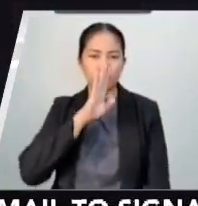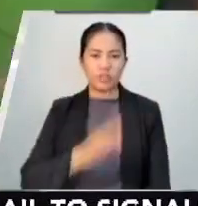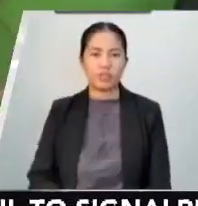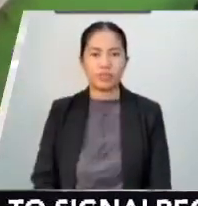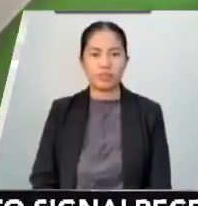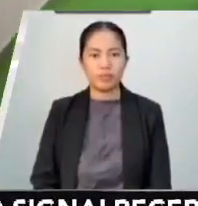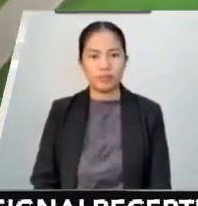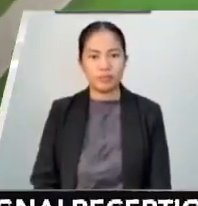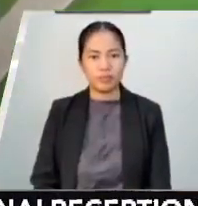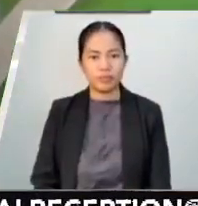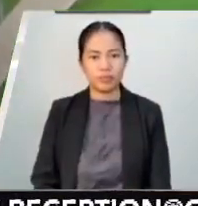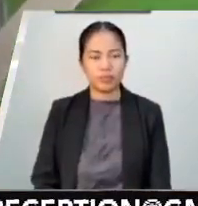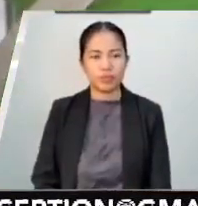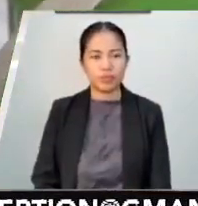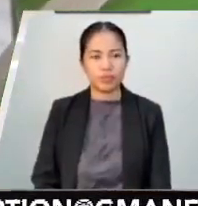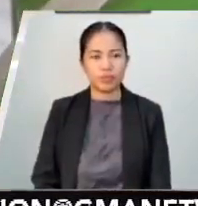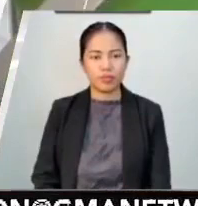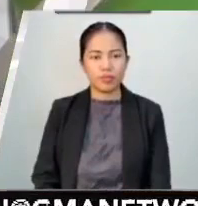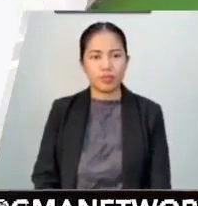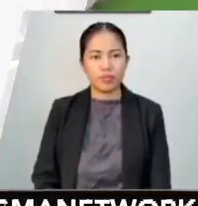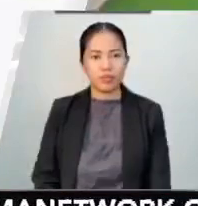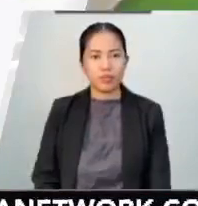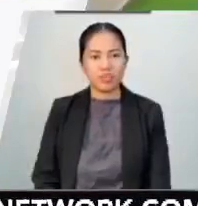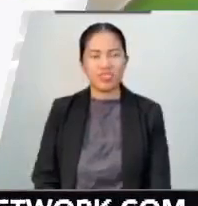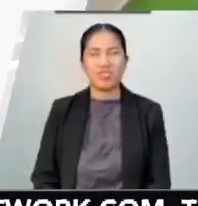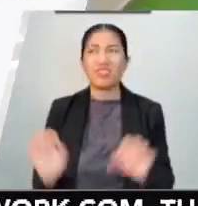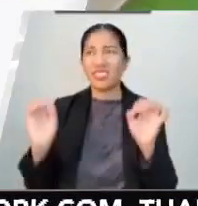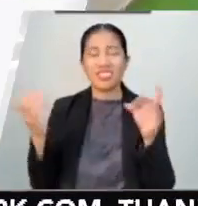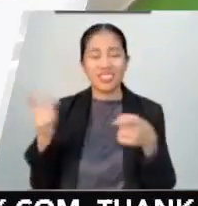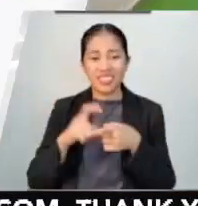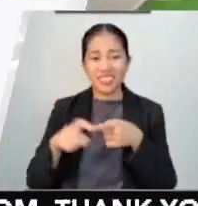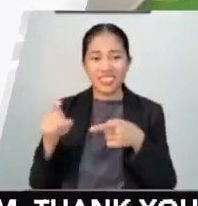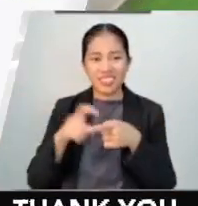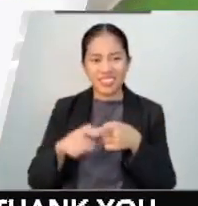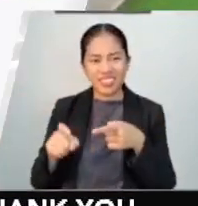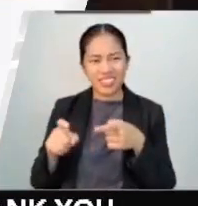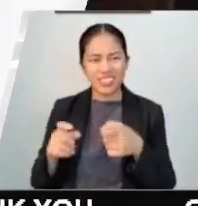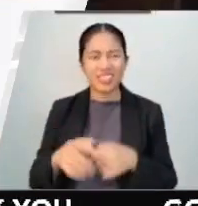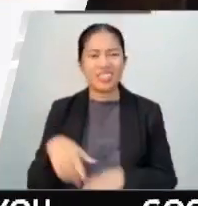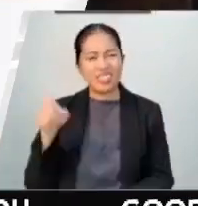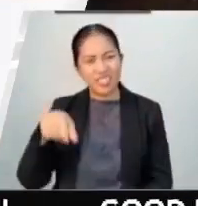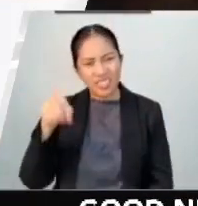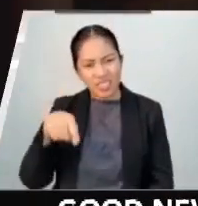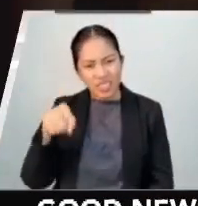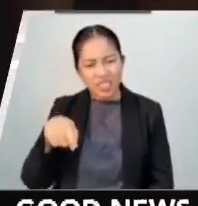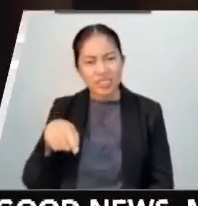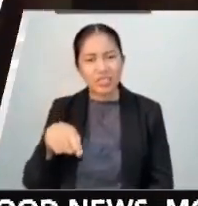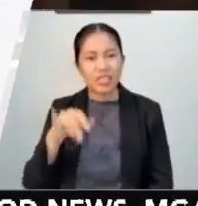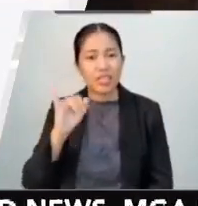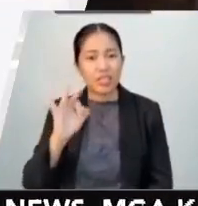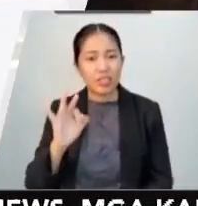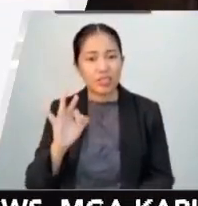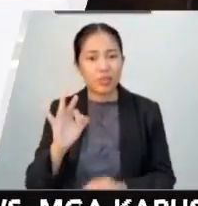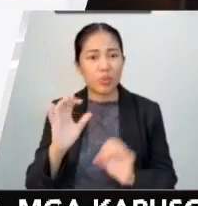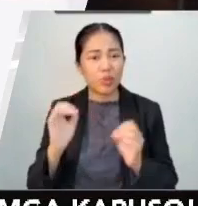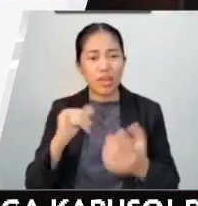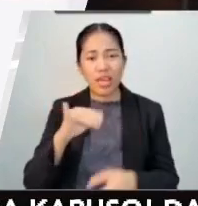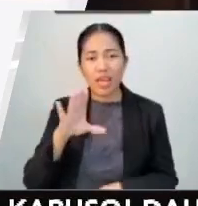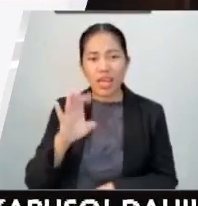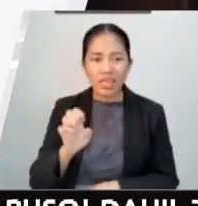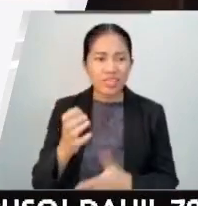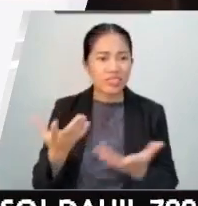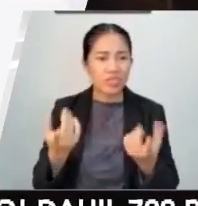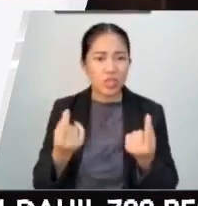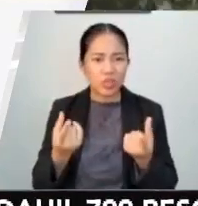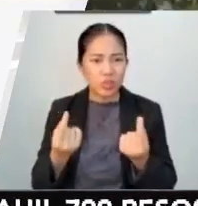Init niya ginaya ang kuryente, kaya madula na nang iais maperde din na. Kada ko ang balayran sa kuryente. Perde